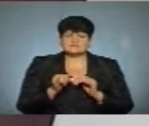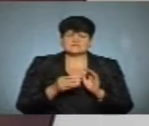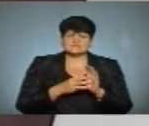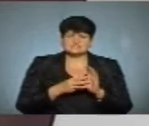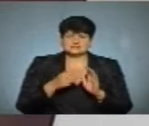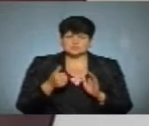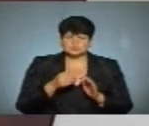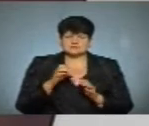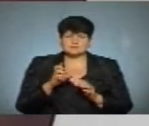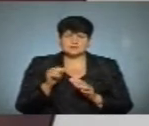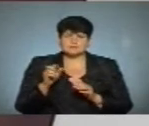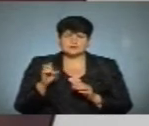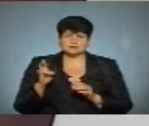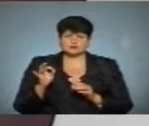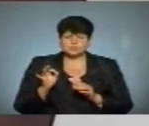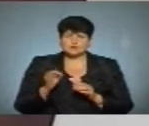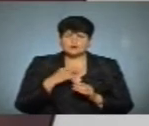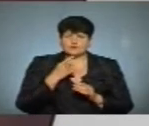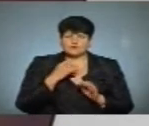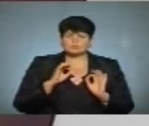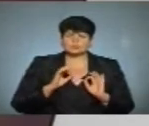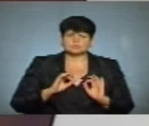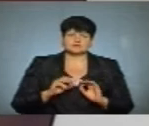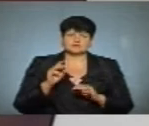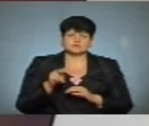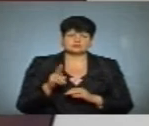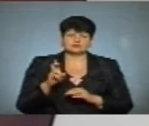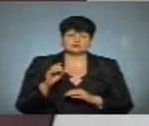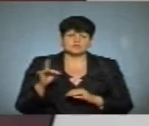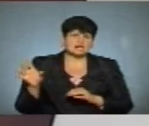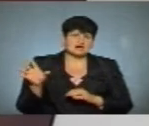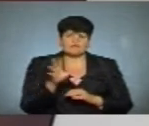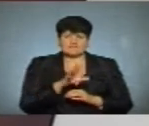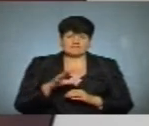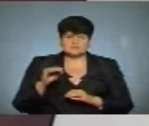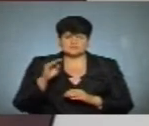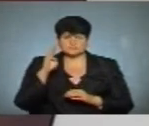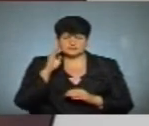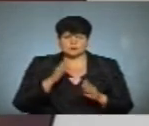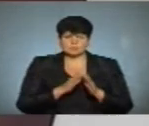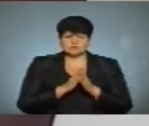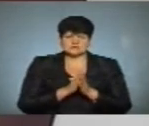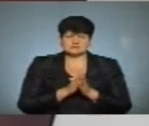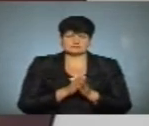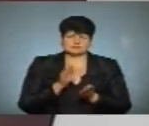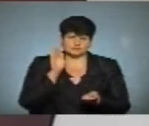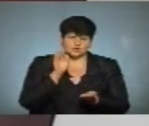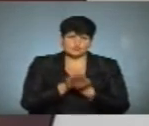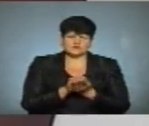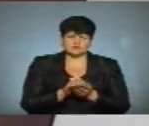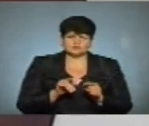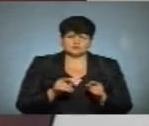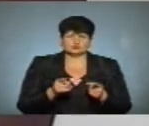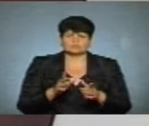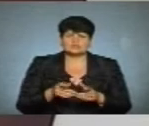років Станіславу Бабенку. За словами прокурора Леоніда Бучковського, для всіх підозрюваних він просив довічне ув'язнення, тому